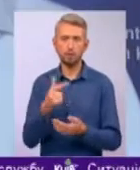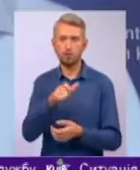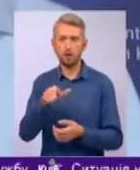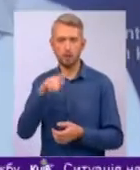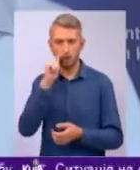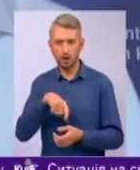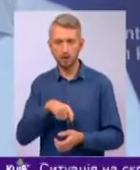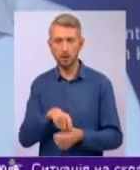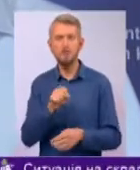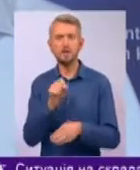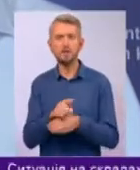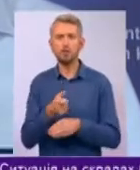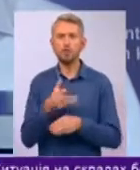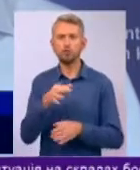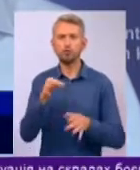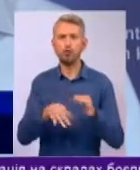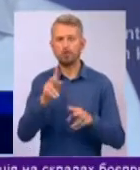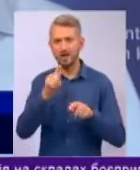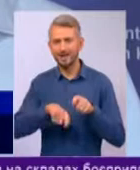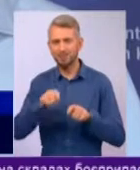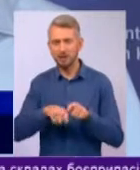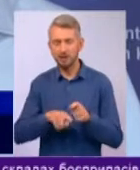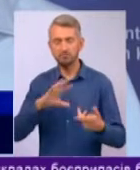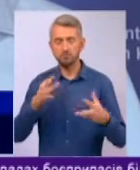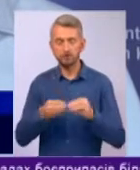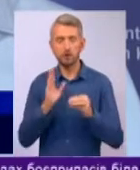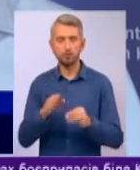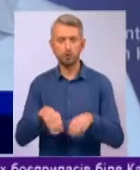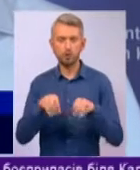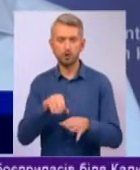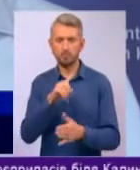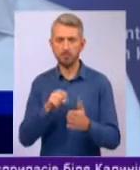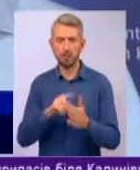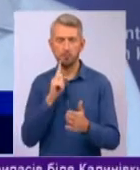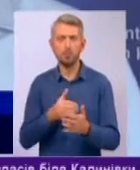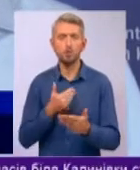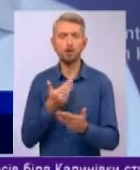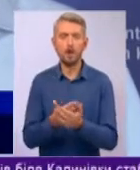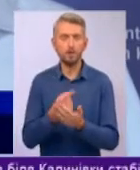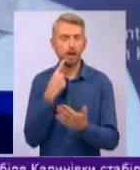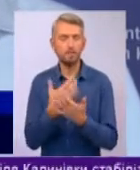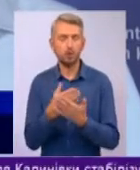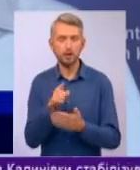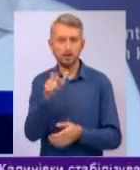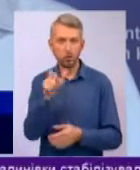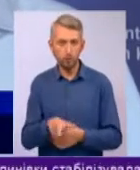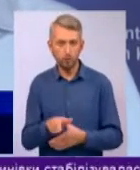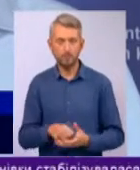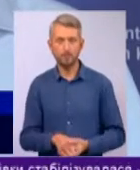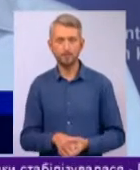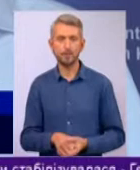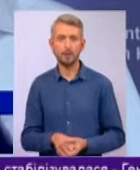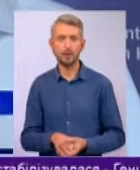України. Призначено низку судових експертиз, за наслідками яких буде вирішено питання про пред'явлення підозри даній особі,